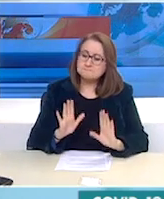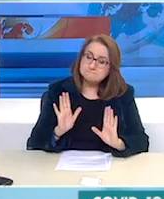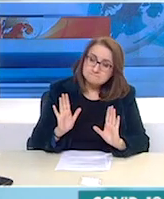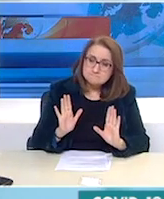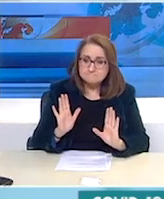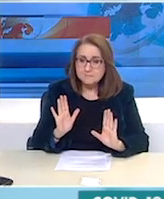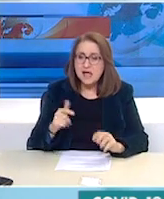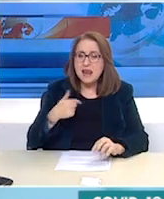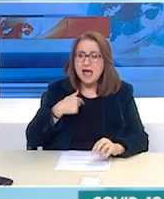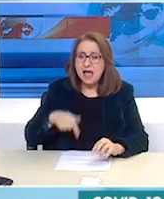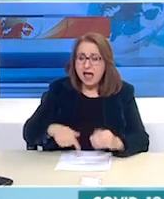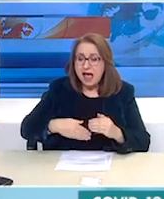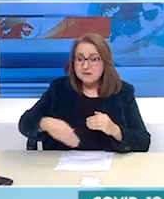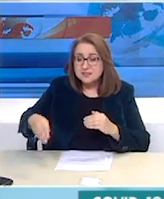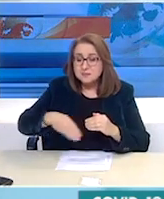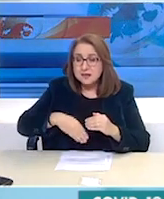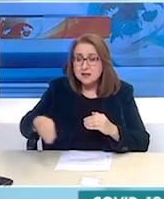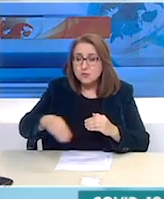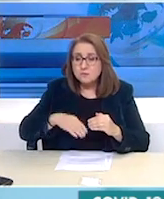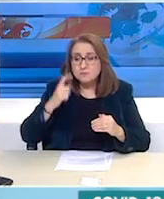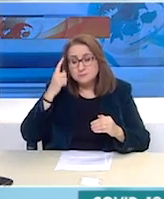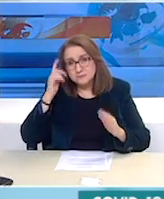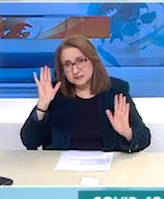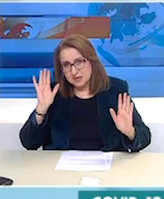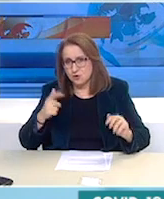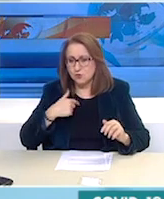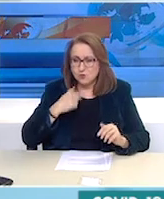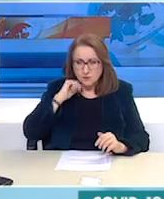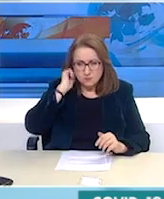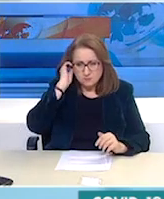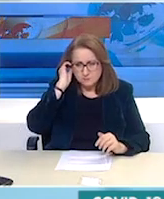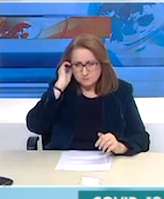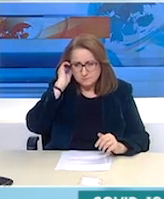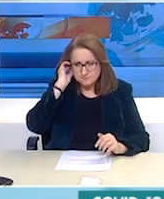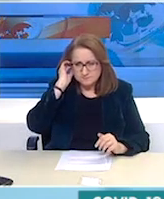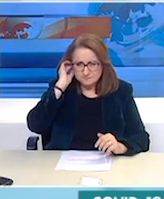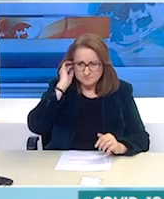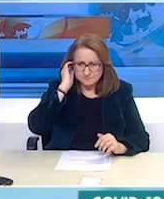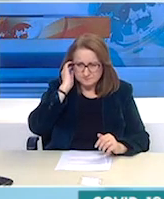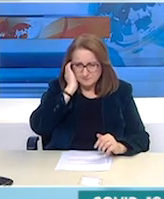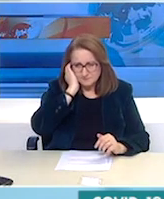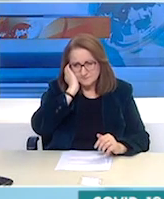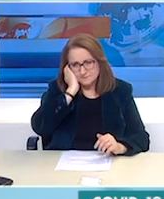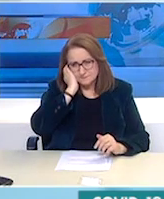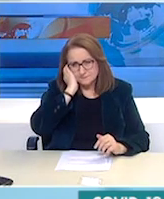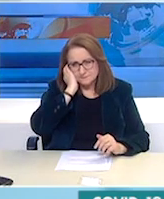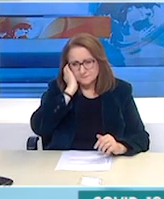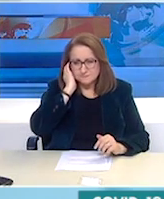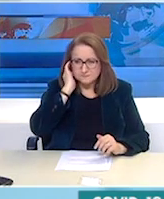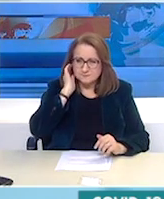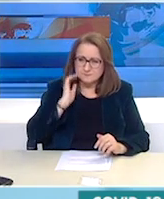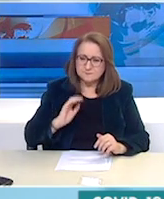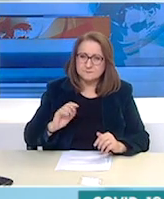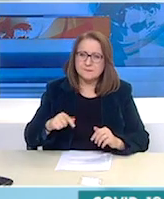στρατηγική αυτή την περίοδο. Για πολλούς λόγους. Και γιατί δίνει ευκαιρία σε φαρμακευτικά σκευάσματα να ελεγχθούν και να έχουμε μια αποτελεσματική